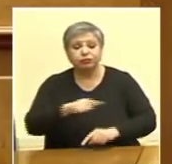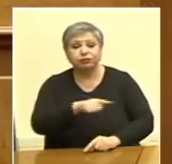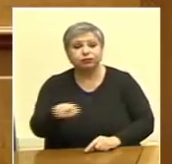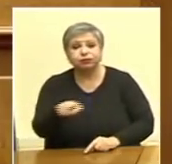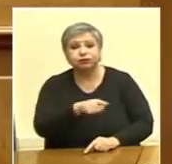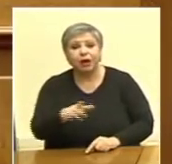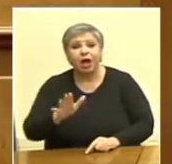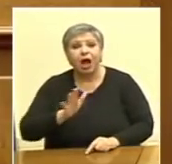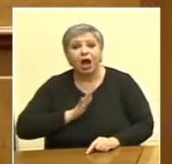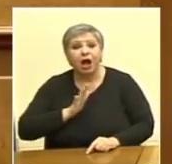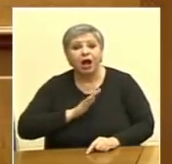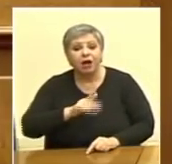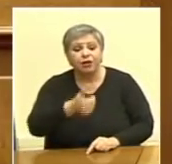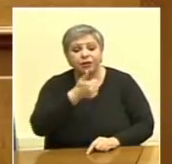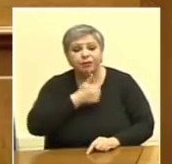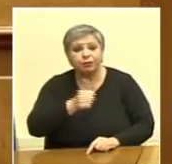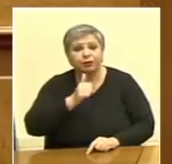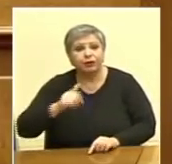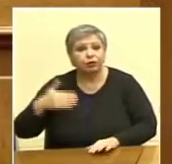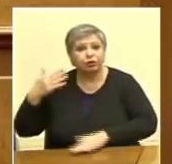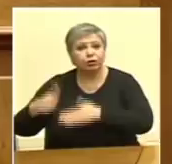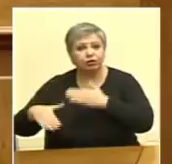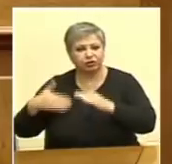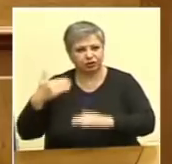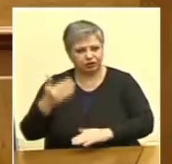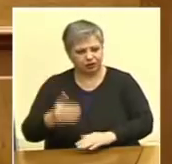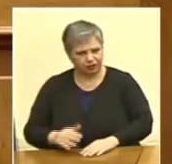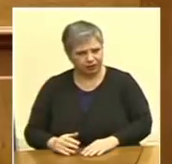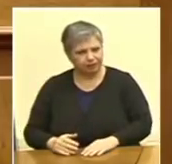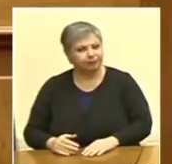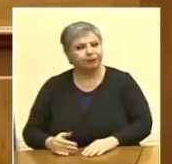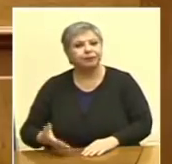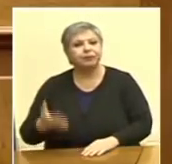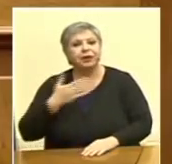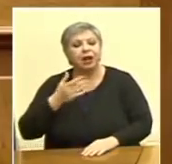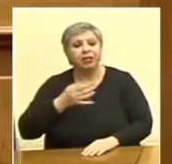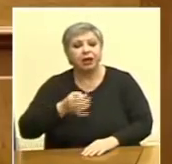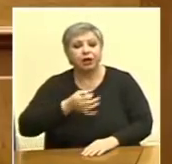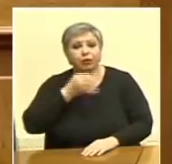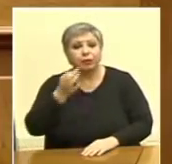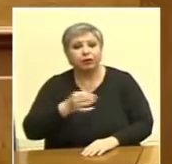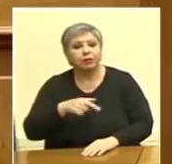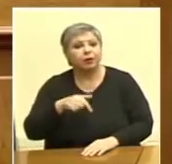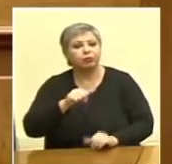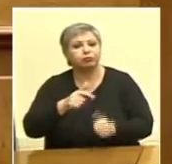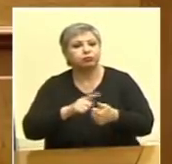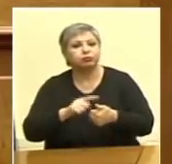Θέλω να ξεκινήσω λοιπόν την τοποθέτησή μου επί του νομοσχεδίου από την πρώτη παρέμβαση που φέρνουμε ενώπιον της Βουλής.